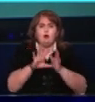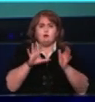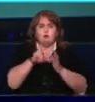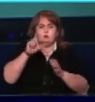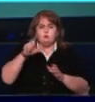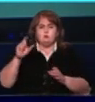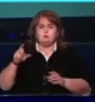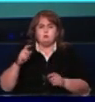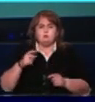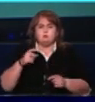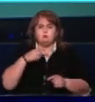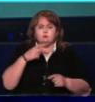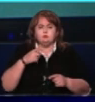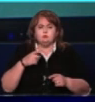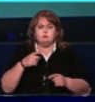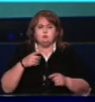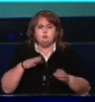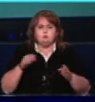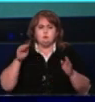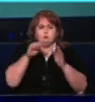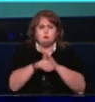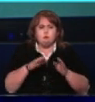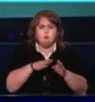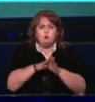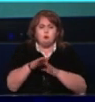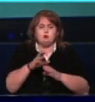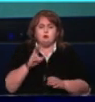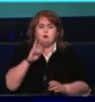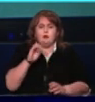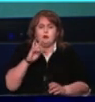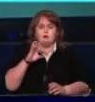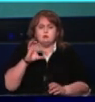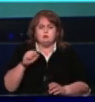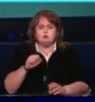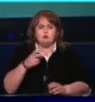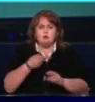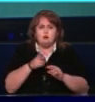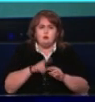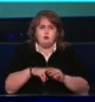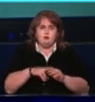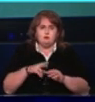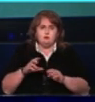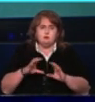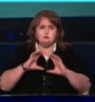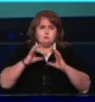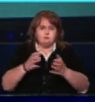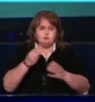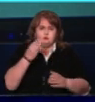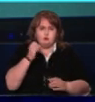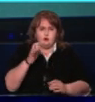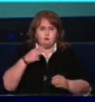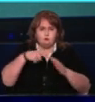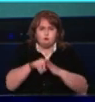маленьким изюминкам, наполняли общую структуру кекса. Итак, он говорил, что это сплошной шар, внутри